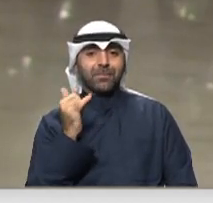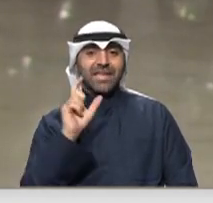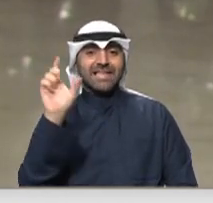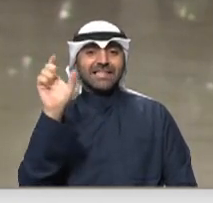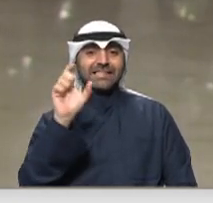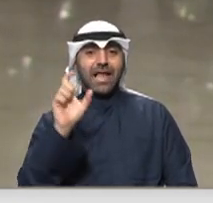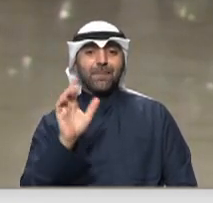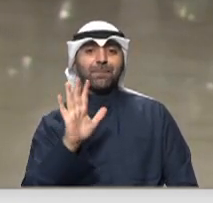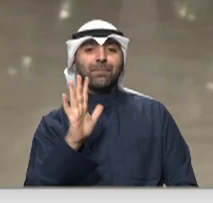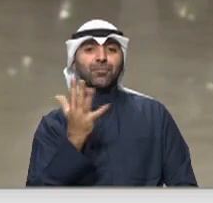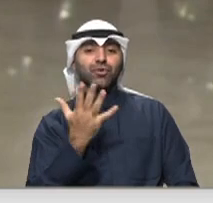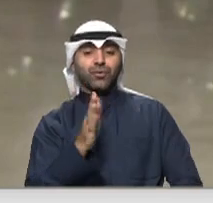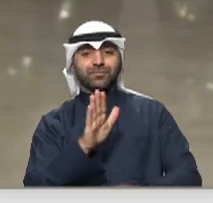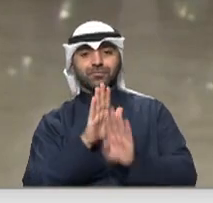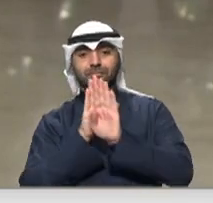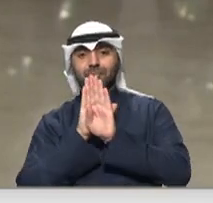بالنسبة